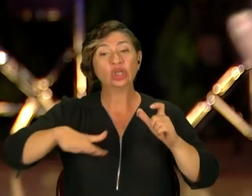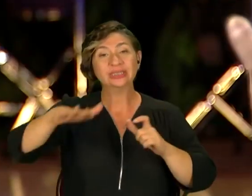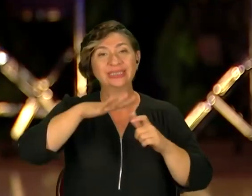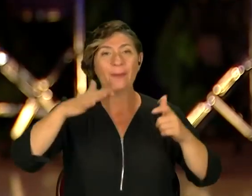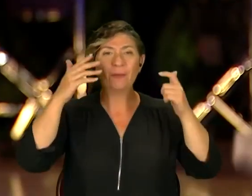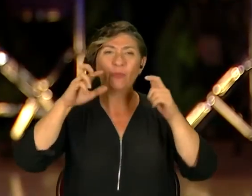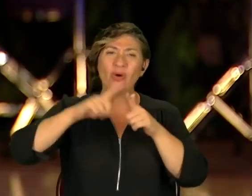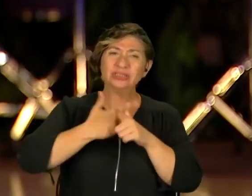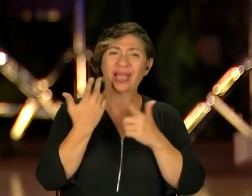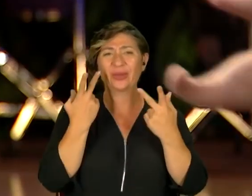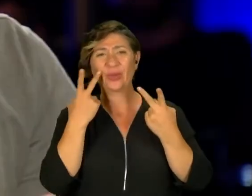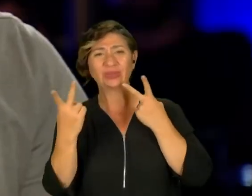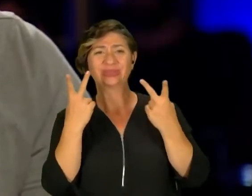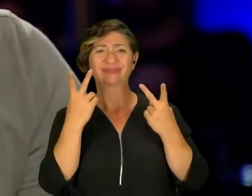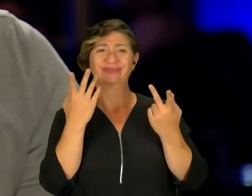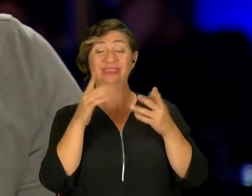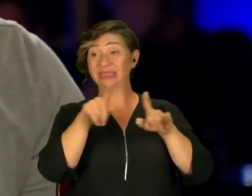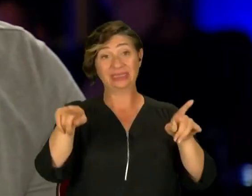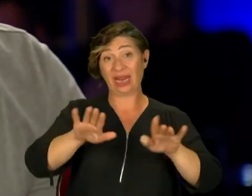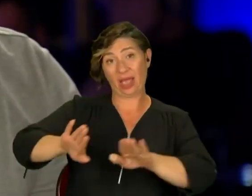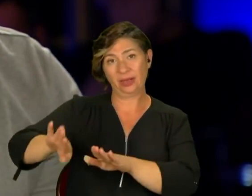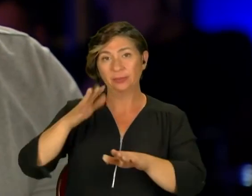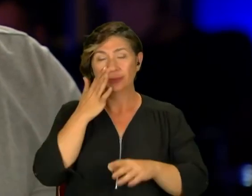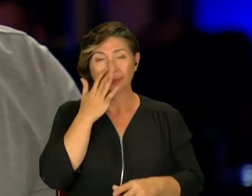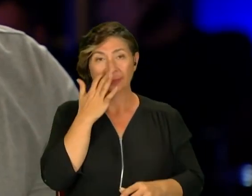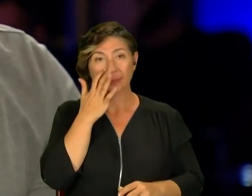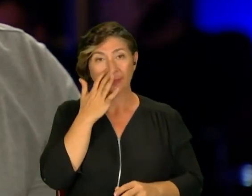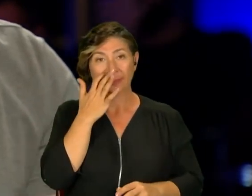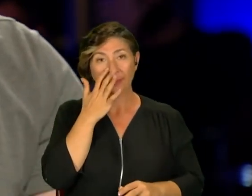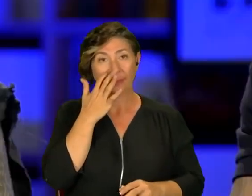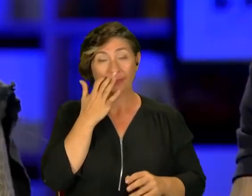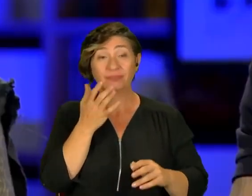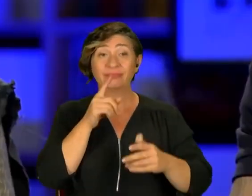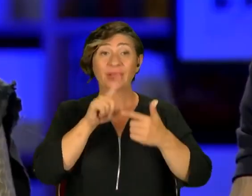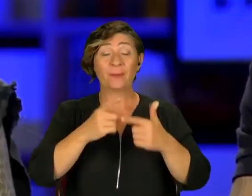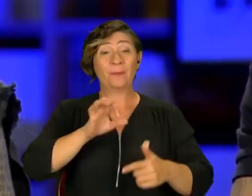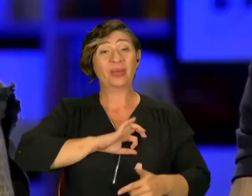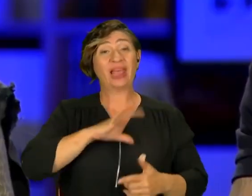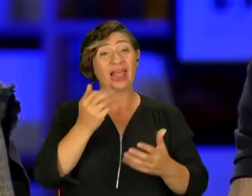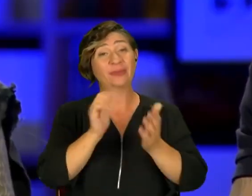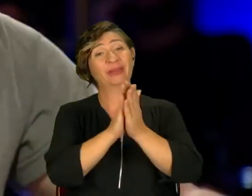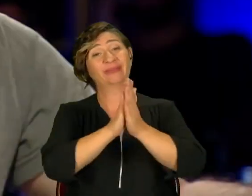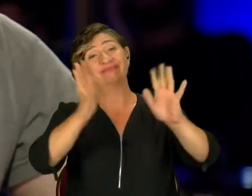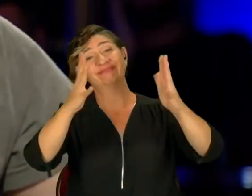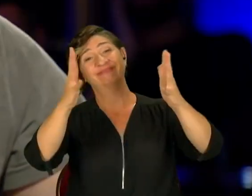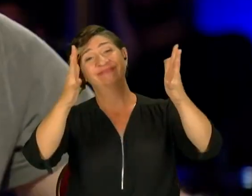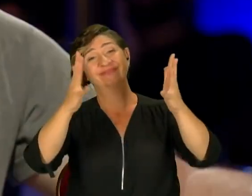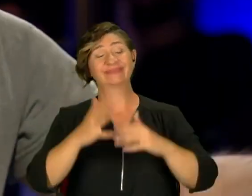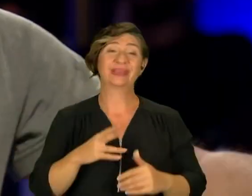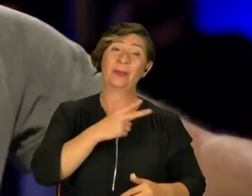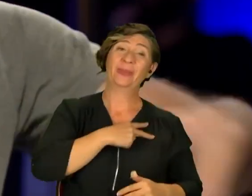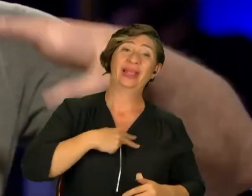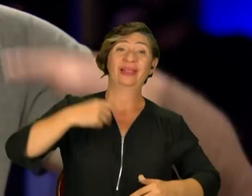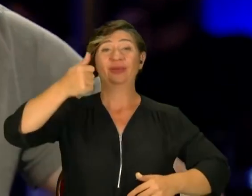hani göstermelik açıkçası. Hani sizleri tenzih ediyorum. Ve ardından madalya aldı, bravo. İşte